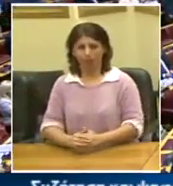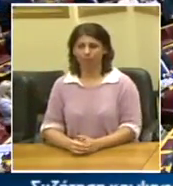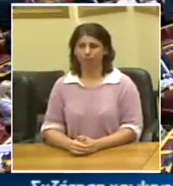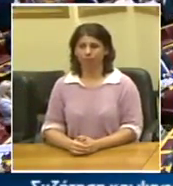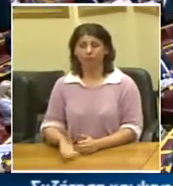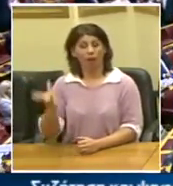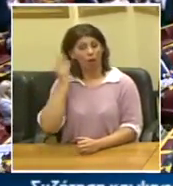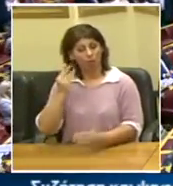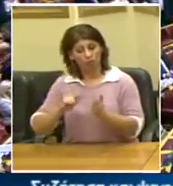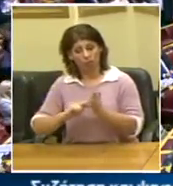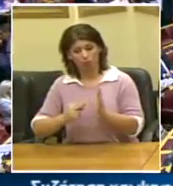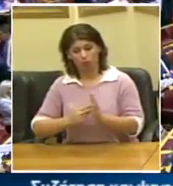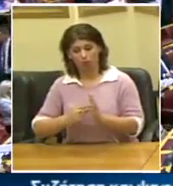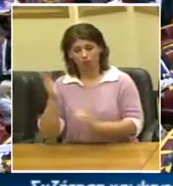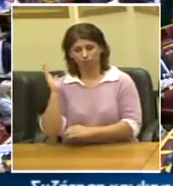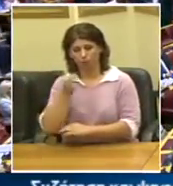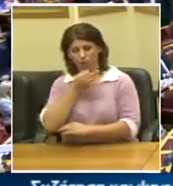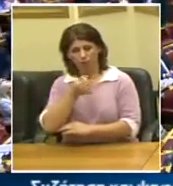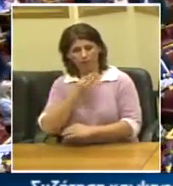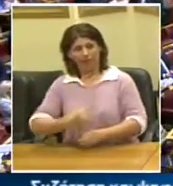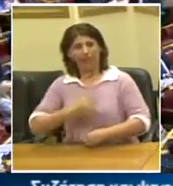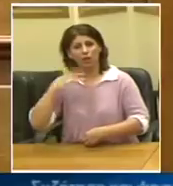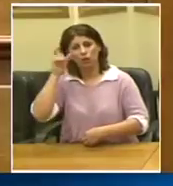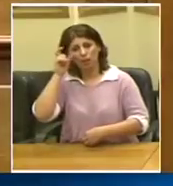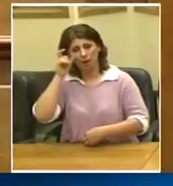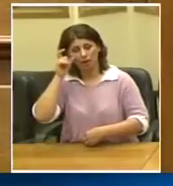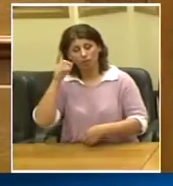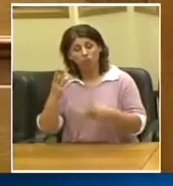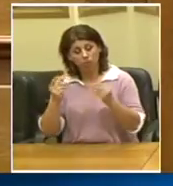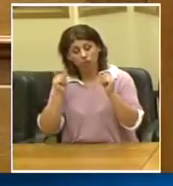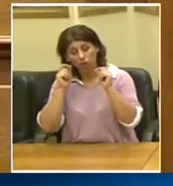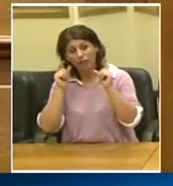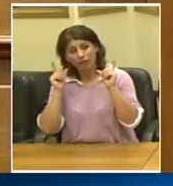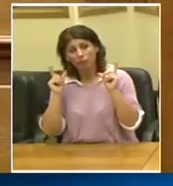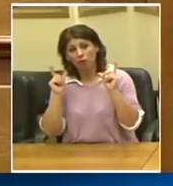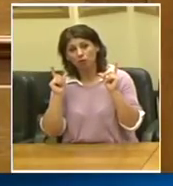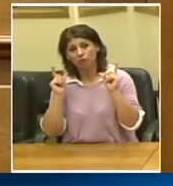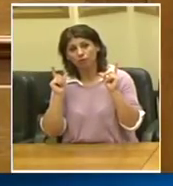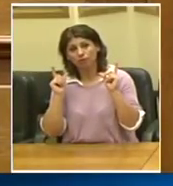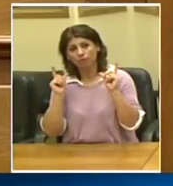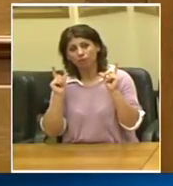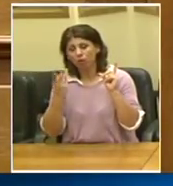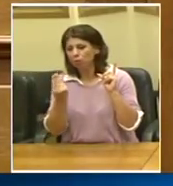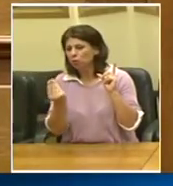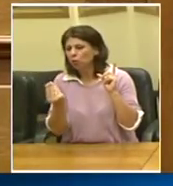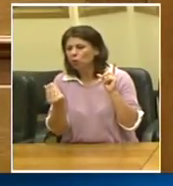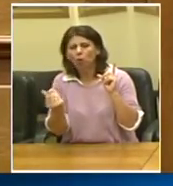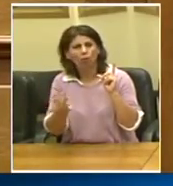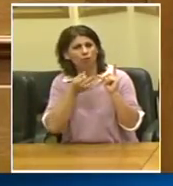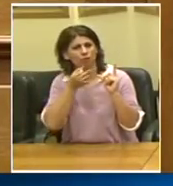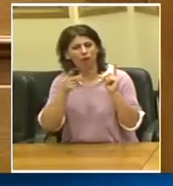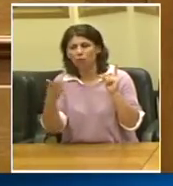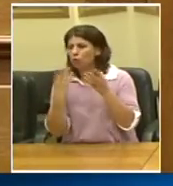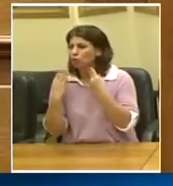Άκουσα με προσοχή την ομιλία του κυρίου Σαμαρά. Μου έκανε πολύ μεγάλη εντύπωση το ύφος του. Ήταν ένα